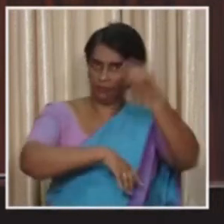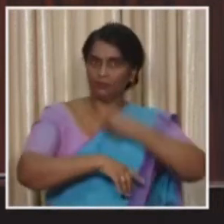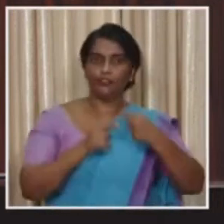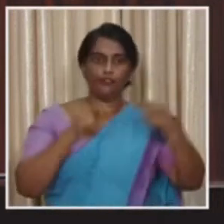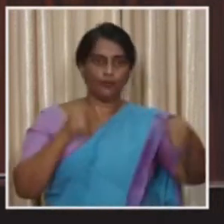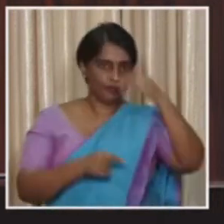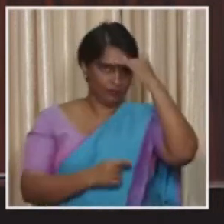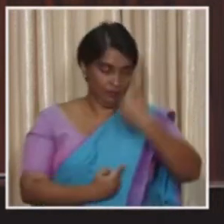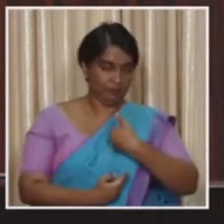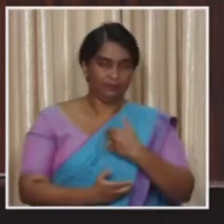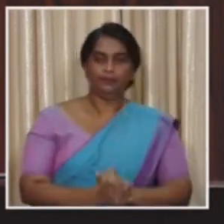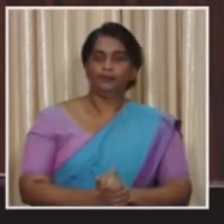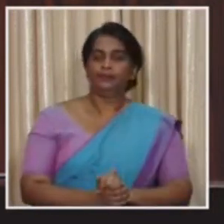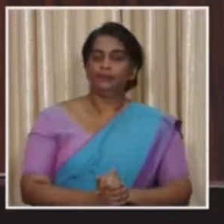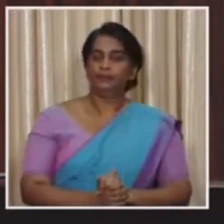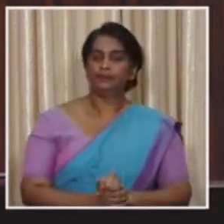නායකතුමා.